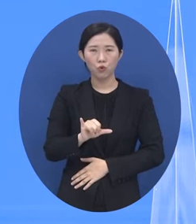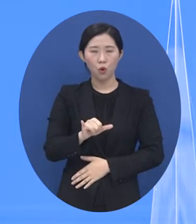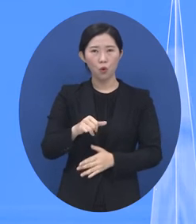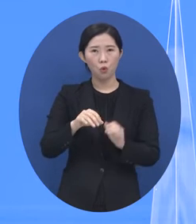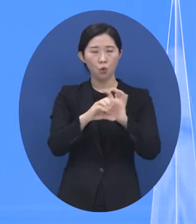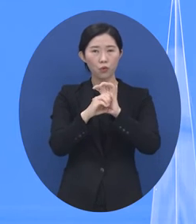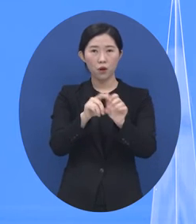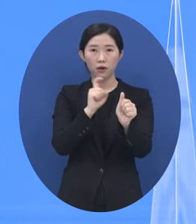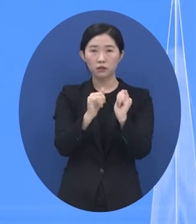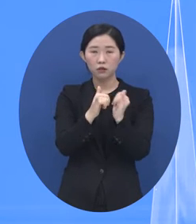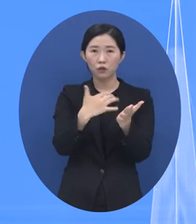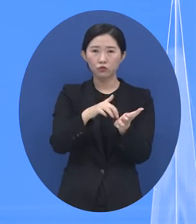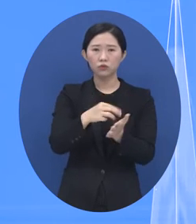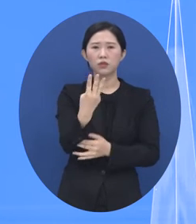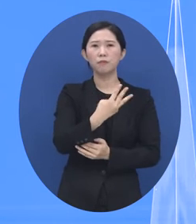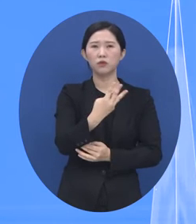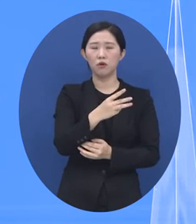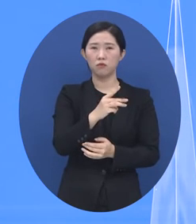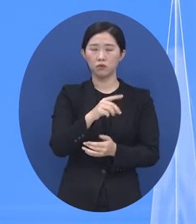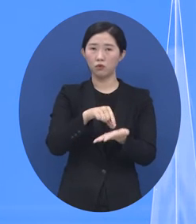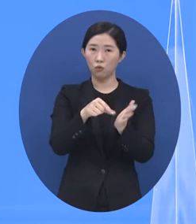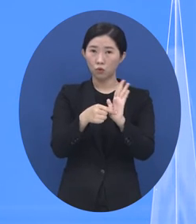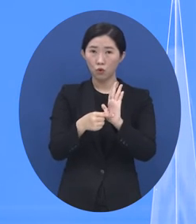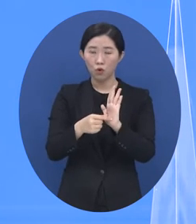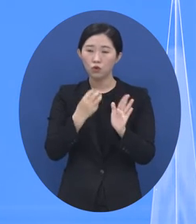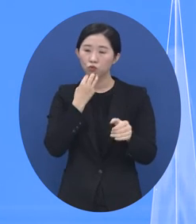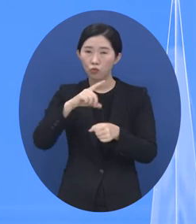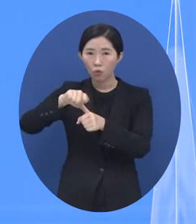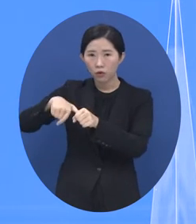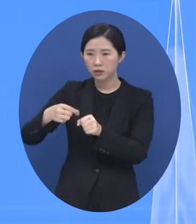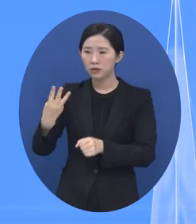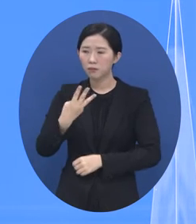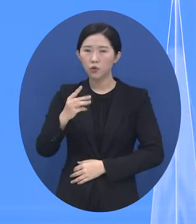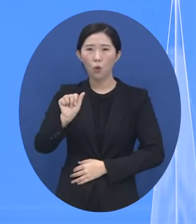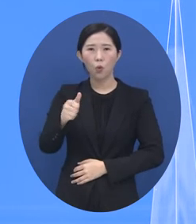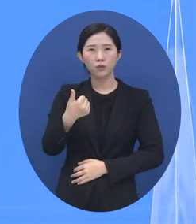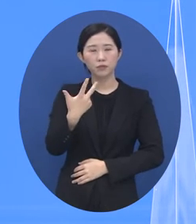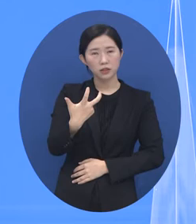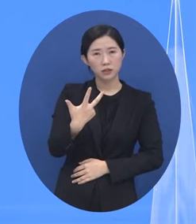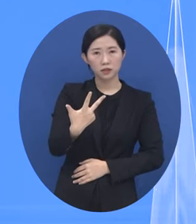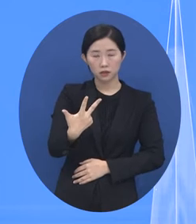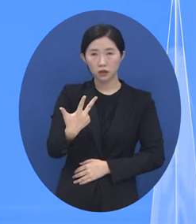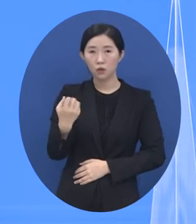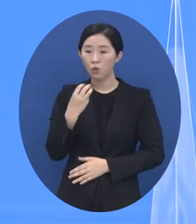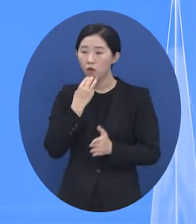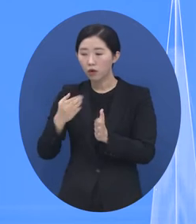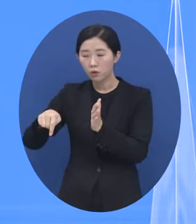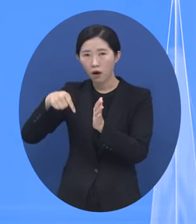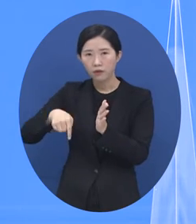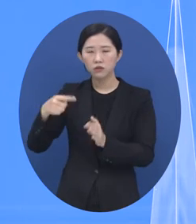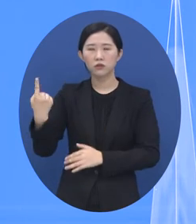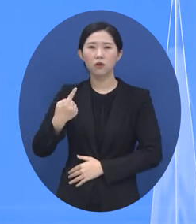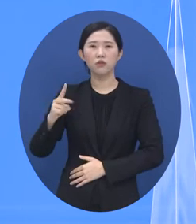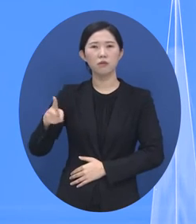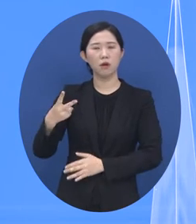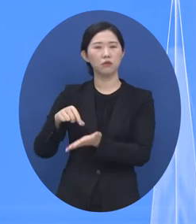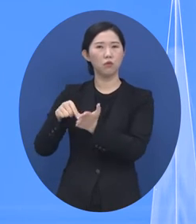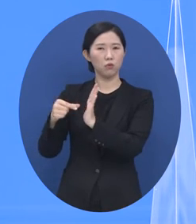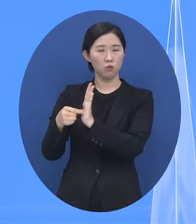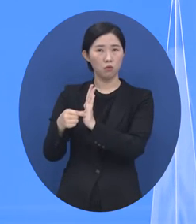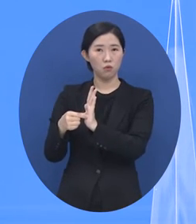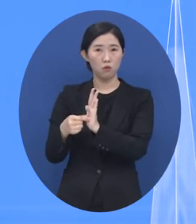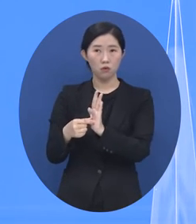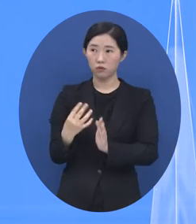3,997명이었습니다. 그중 수도권은 3,057명, 경기도는 1,284명이었습니다. 그